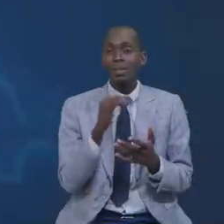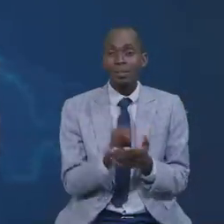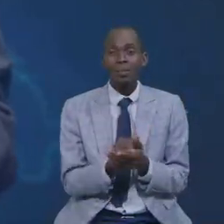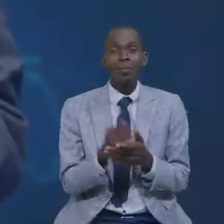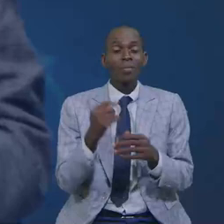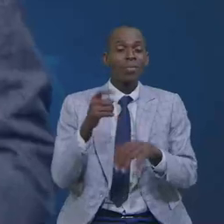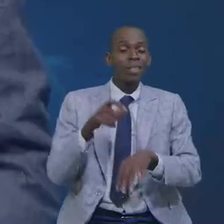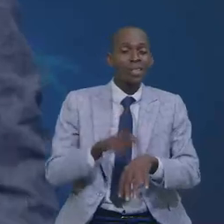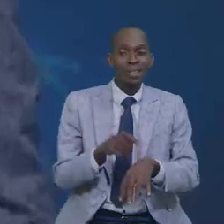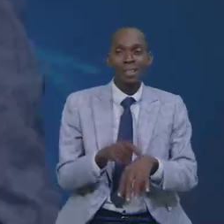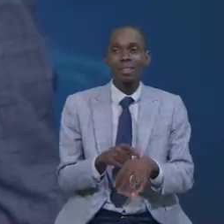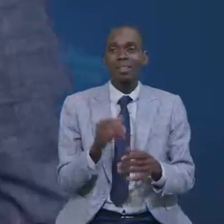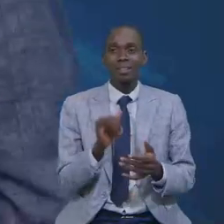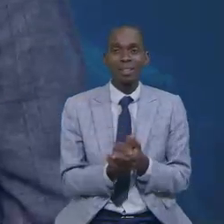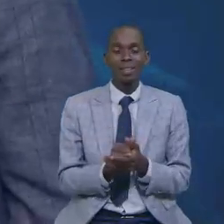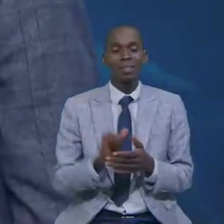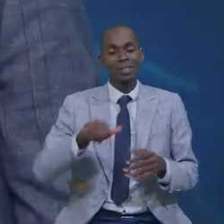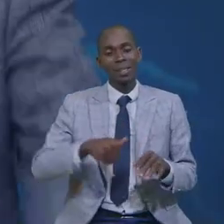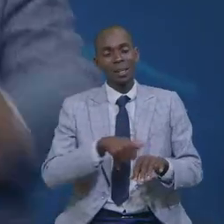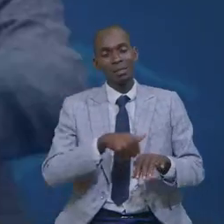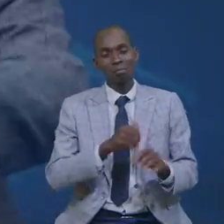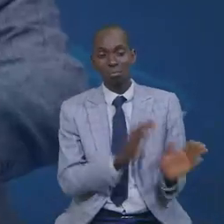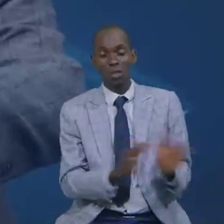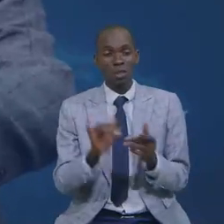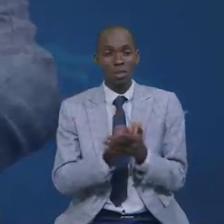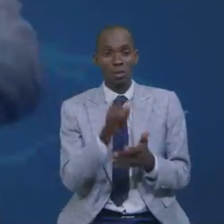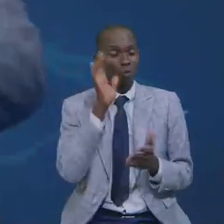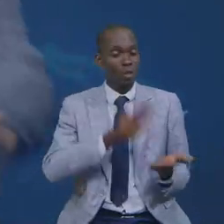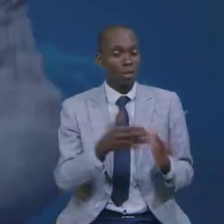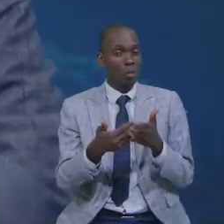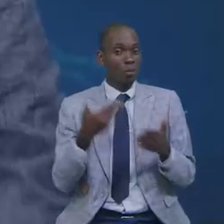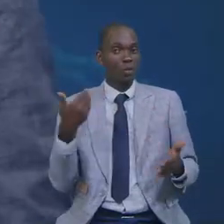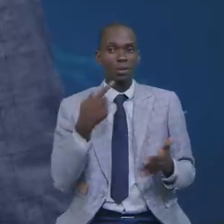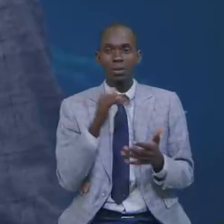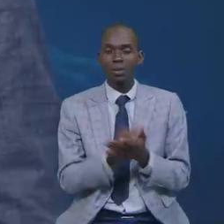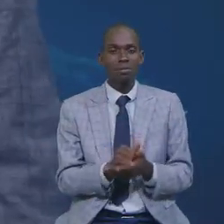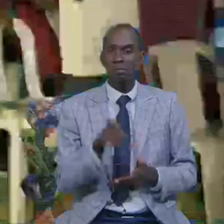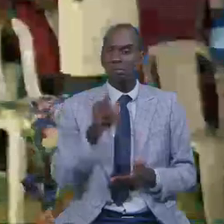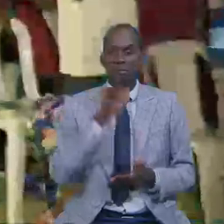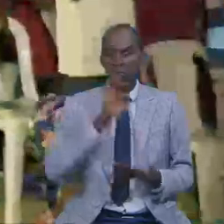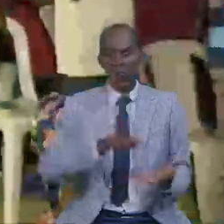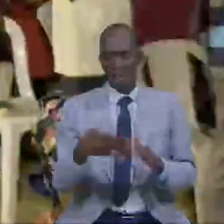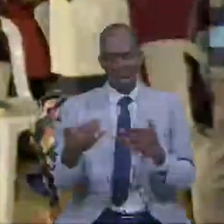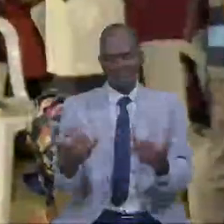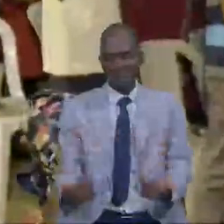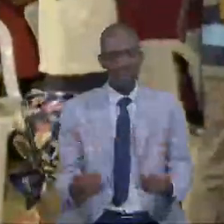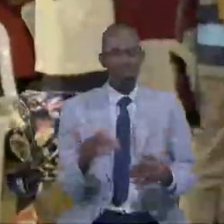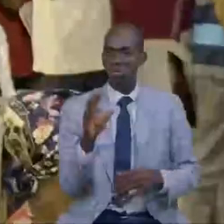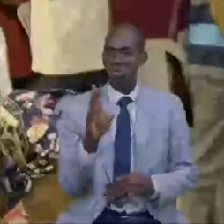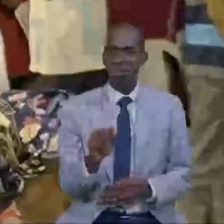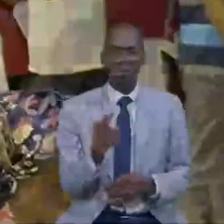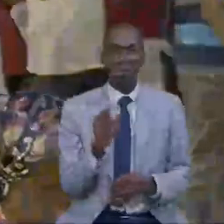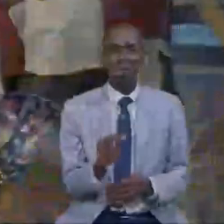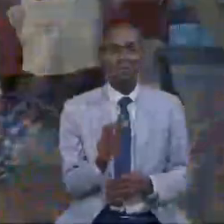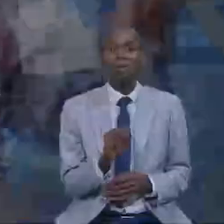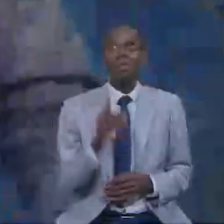d'accord même le temps qu'il a établi que tu meurs avant et que tu ne mourras même pas maintenant